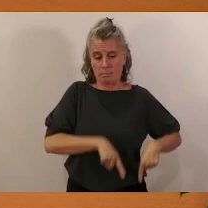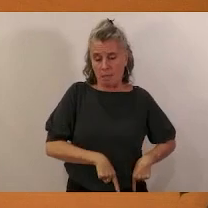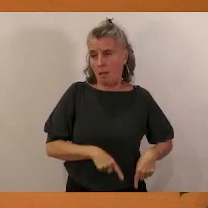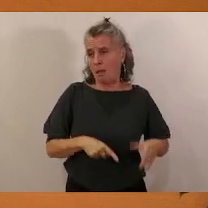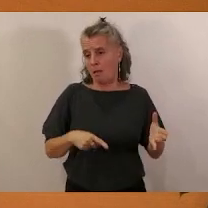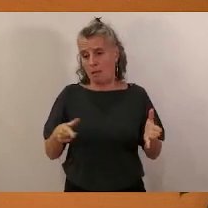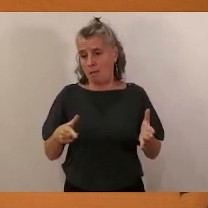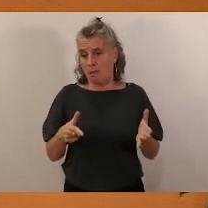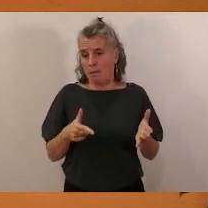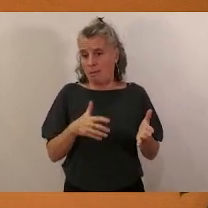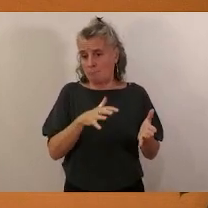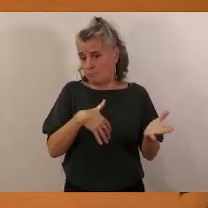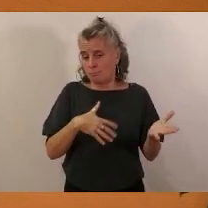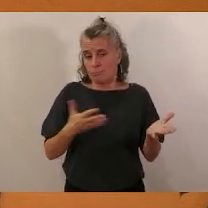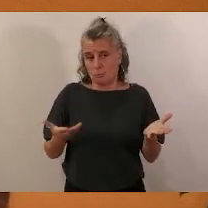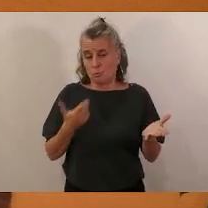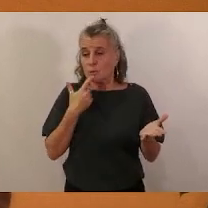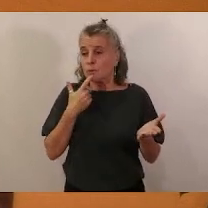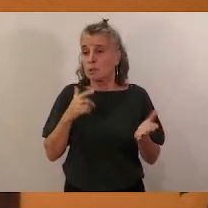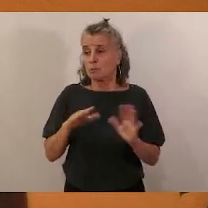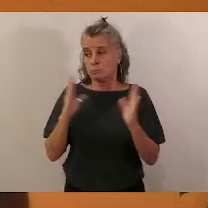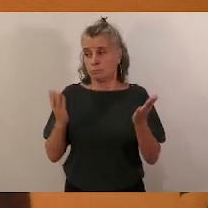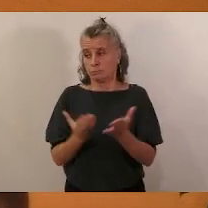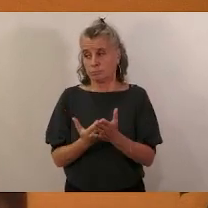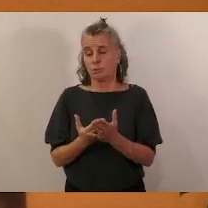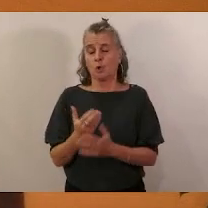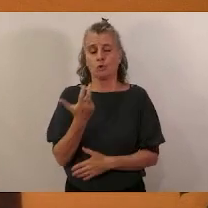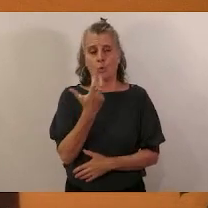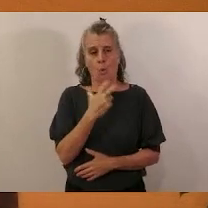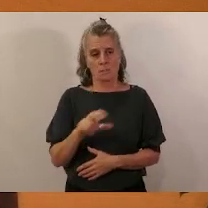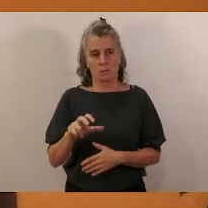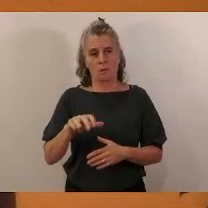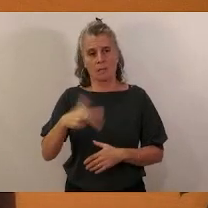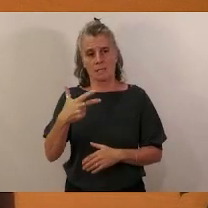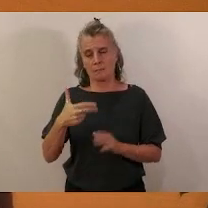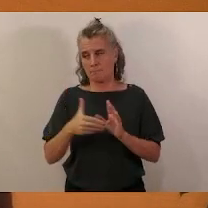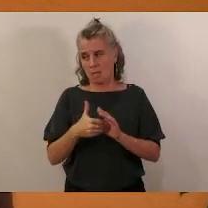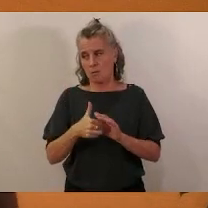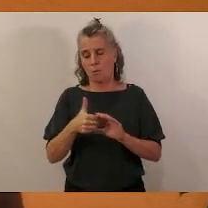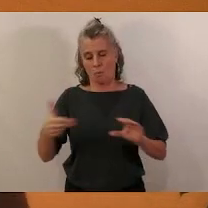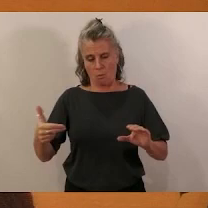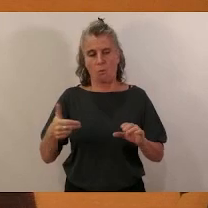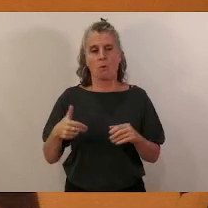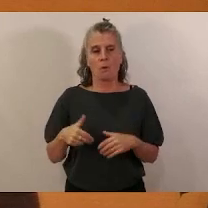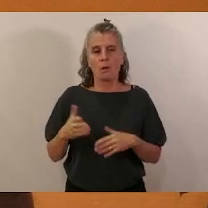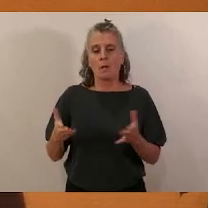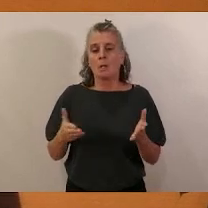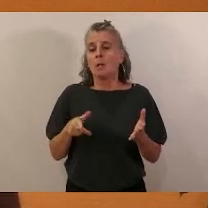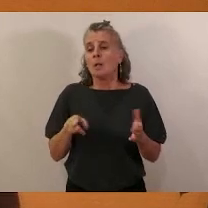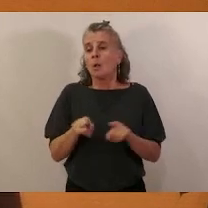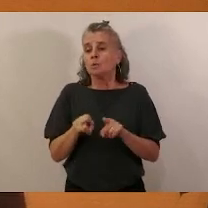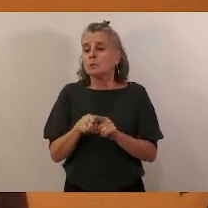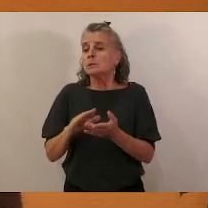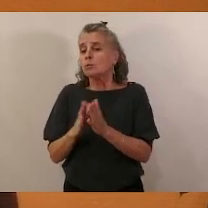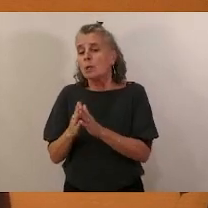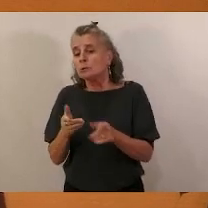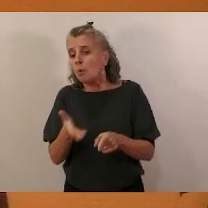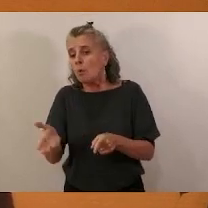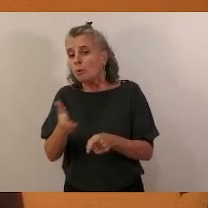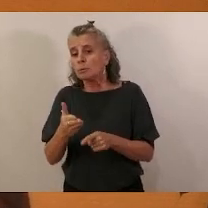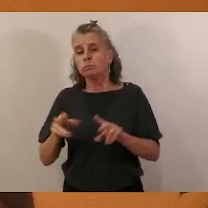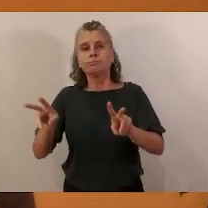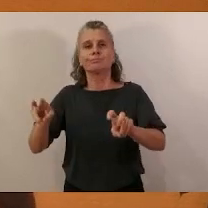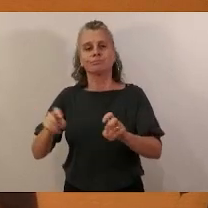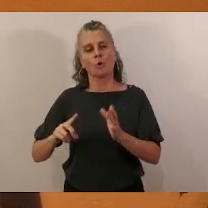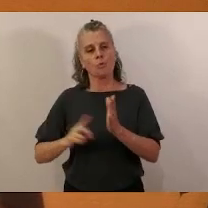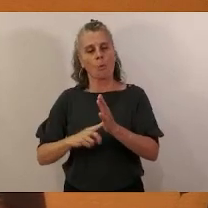un montant de 313 000 euros. Le deuxième rapport est l'attribution des subventions dites de droit commun aux associations de solidarité. Il s'agit de